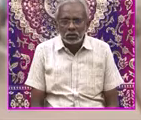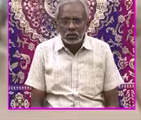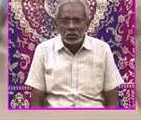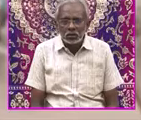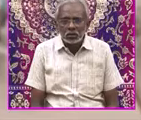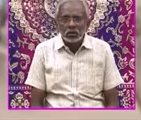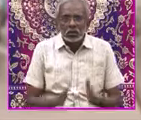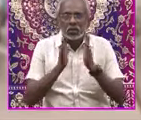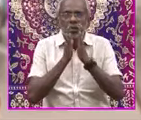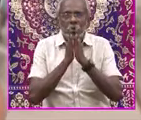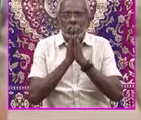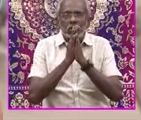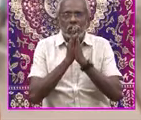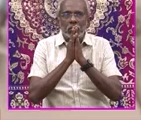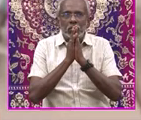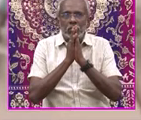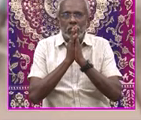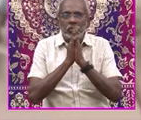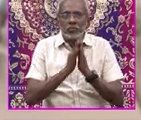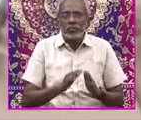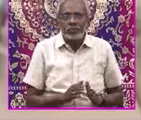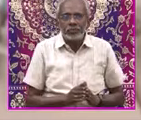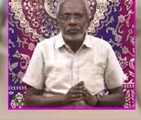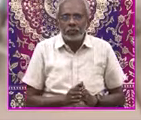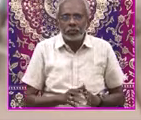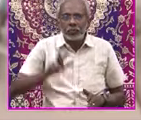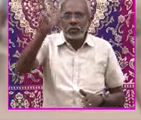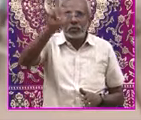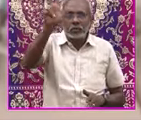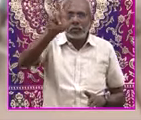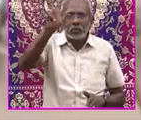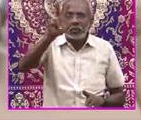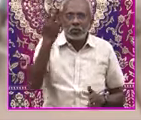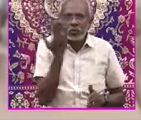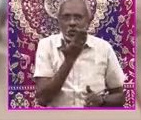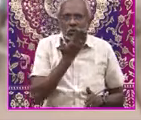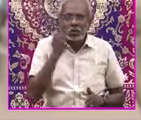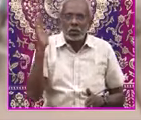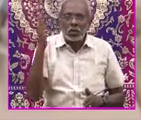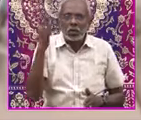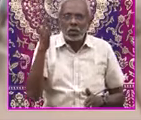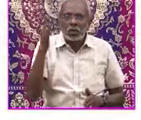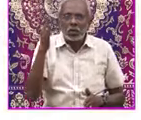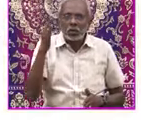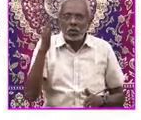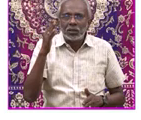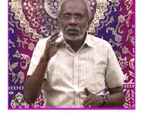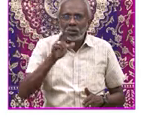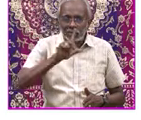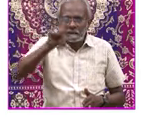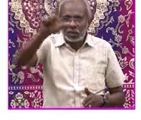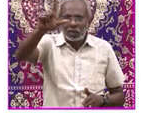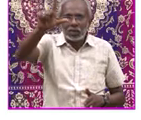அனைவருக்கும் வணக்கம். மாணவர்களே, எட்டாம் வகுப்பு தமிழ் இயல் ஏழு